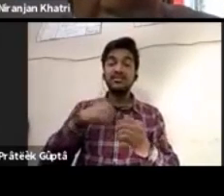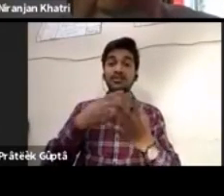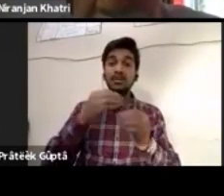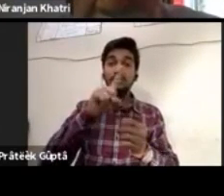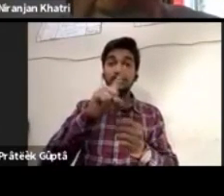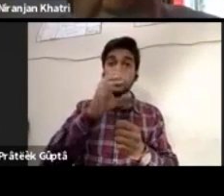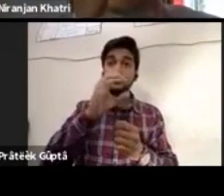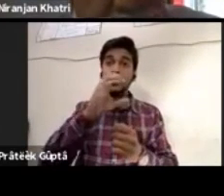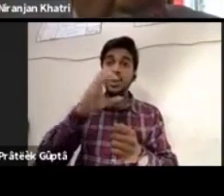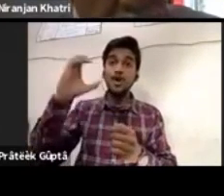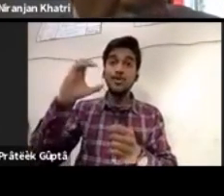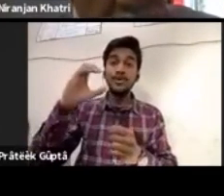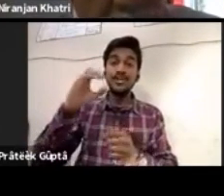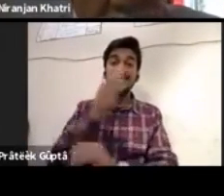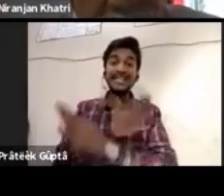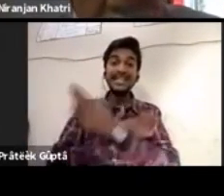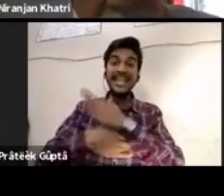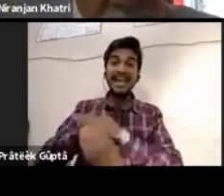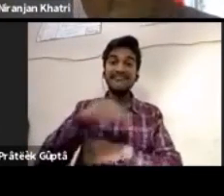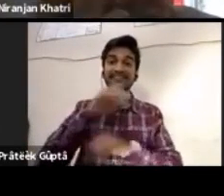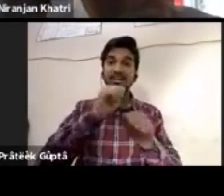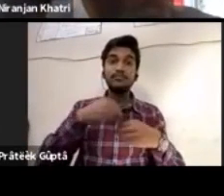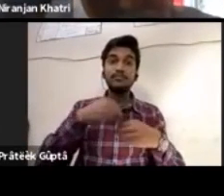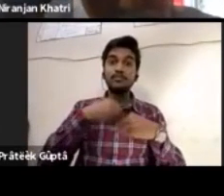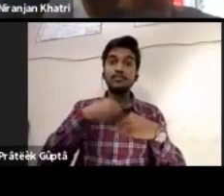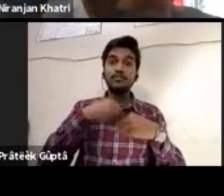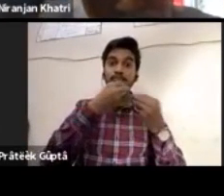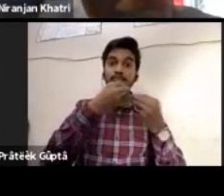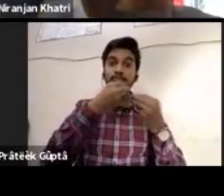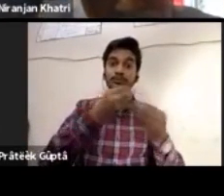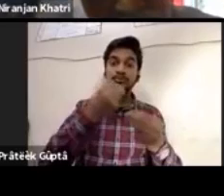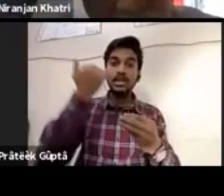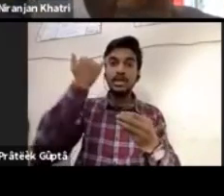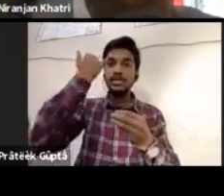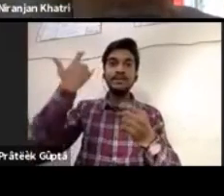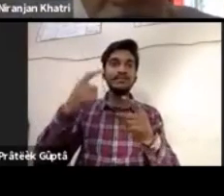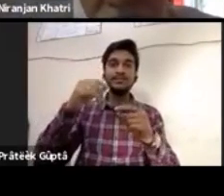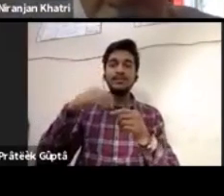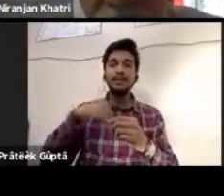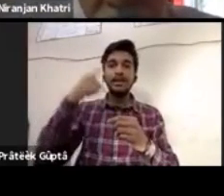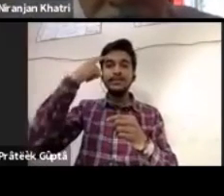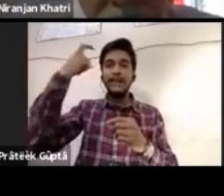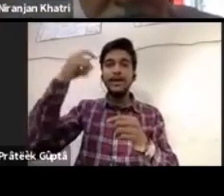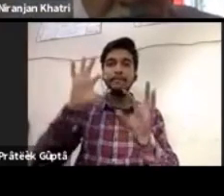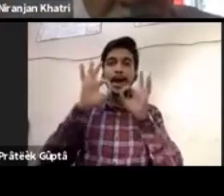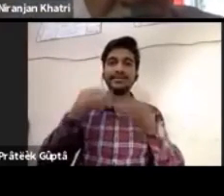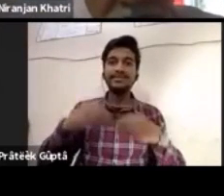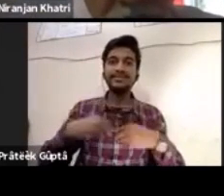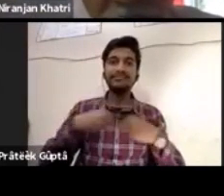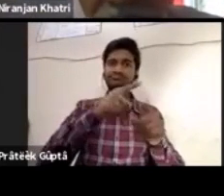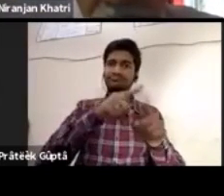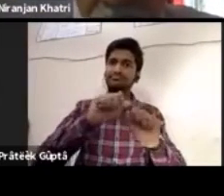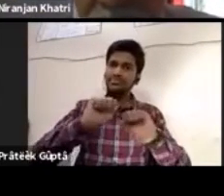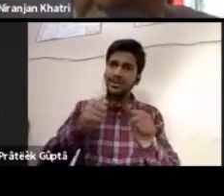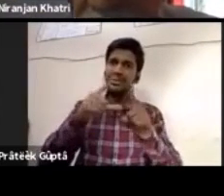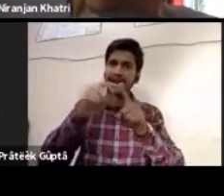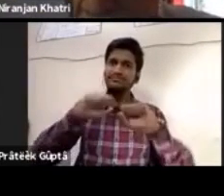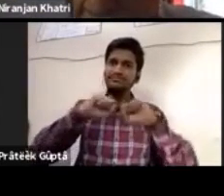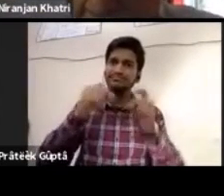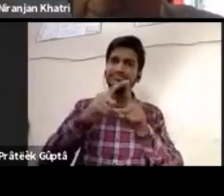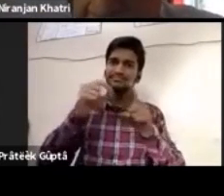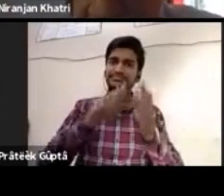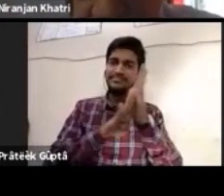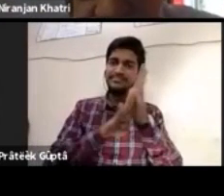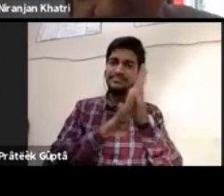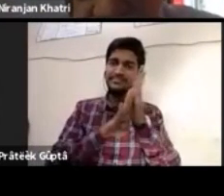उनके बारे में सोचना है कि उनको भी एक सपना दिखाना है, उन तक मैसेज पहुंचाना है कि आप भी ये कर सकते हैं। तो बस मेरा जो मैंने खत्री सर से